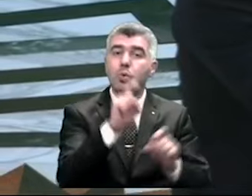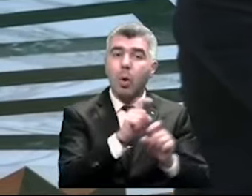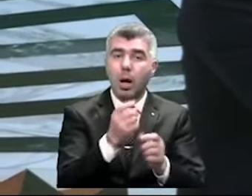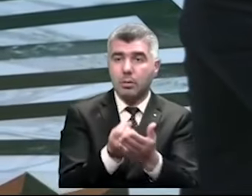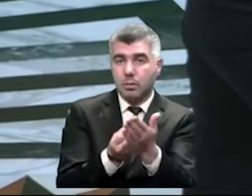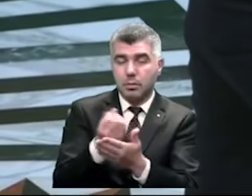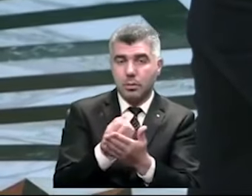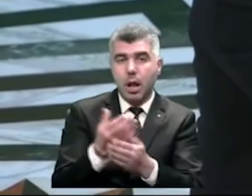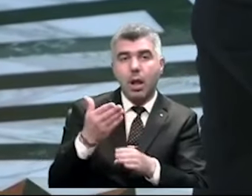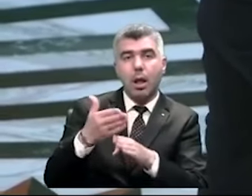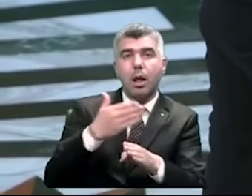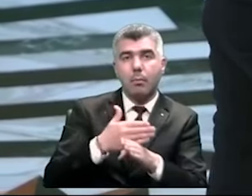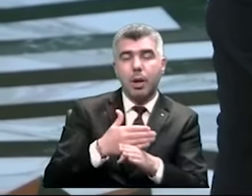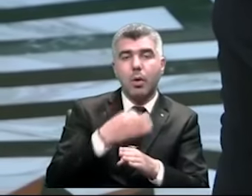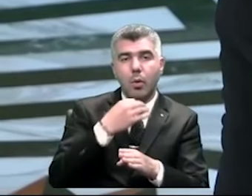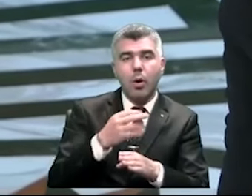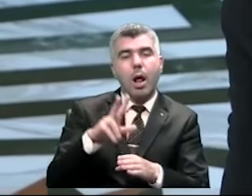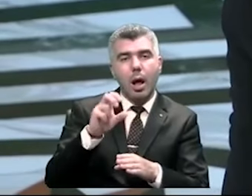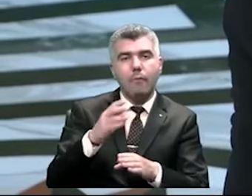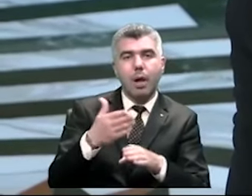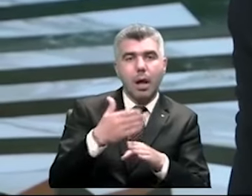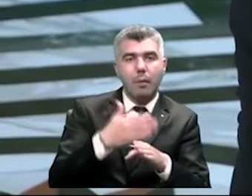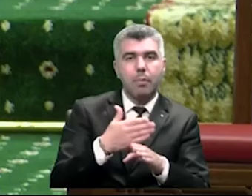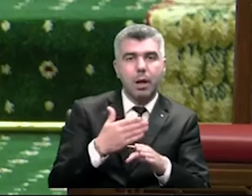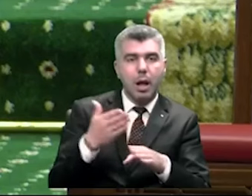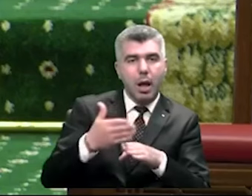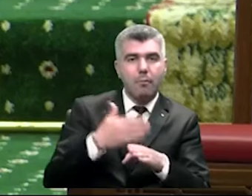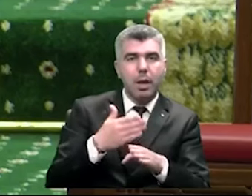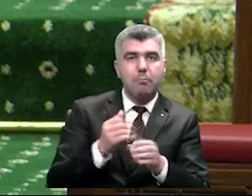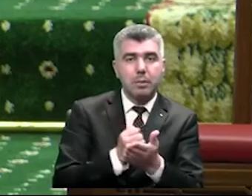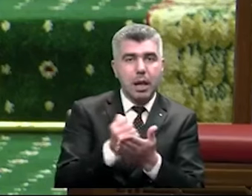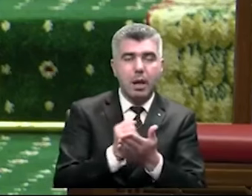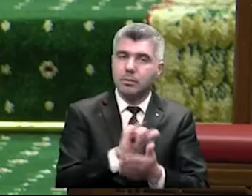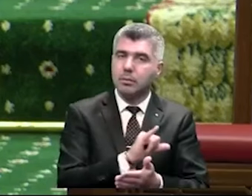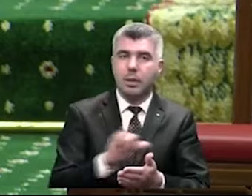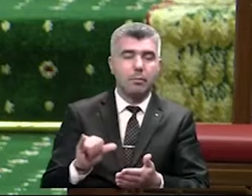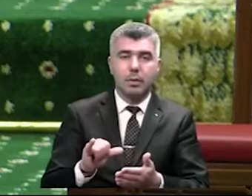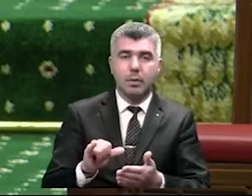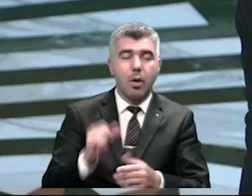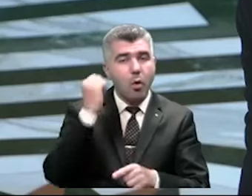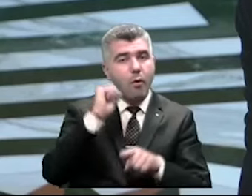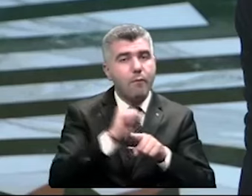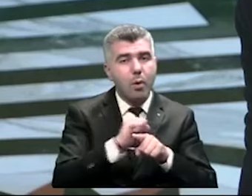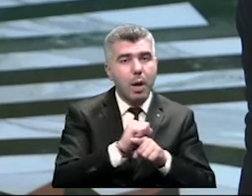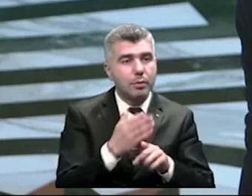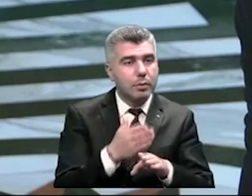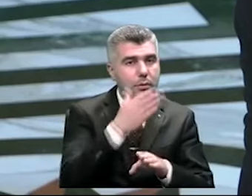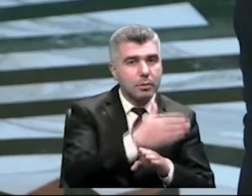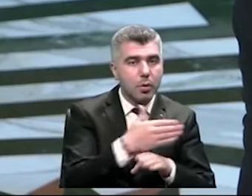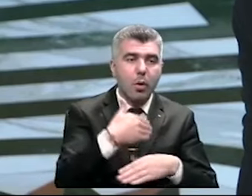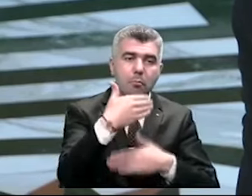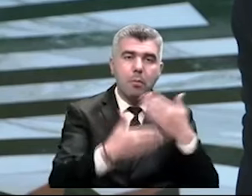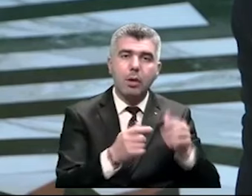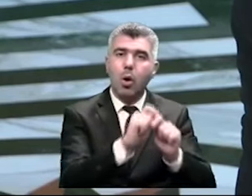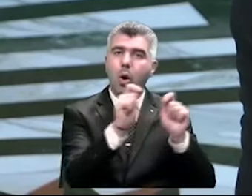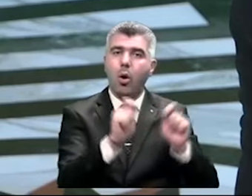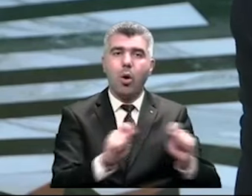نشوف قبل باش السيد يعرف السؤال قبل ما يدوز الامتحان انا خصني نعطيه التكوين يمشي يتكون وم بعد السؤال تبقى نحر